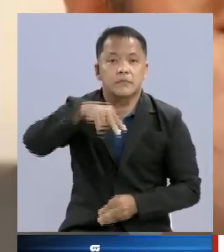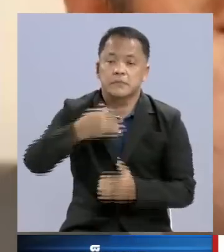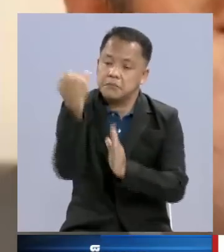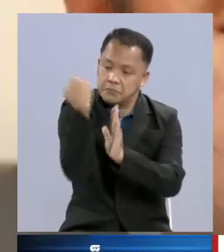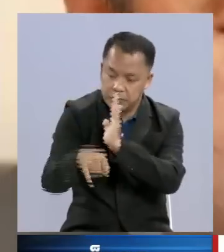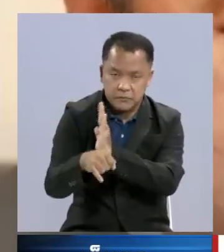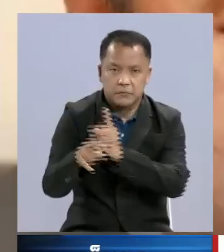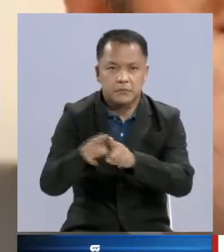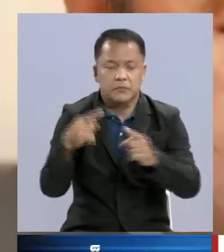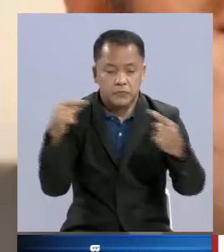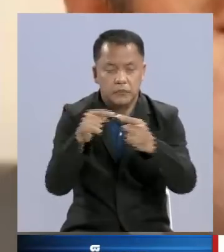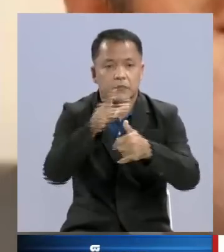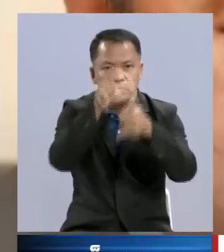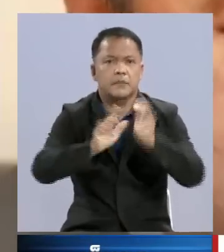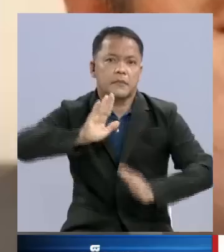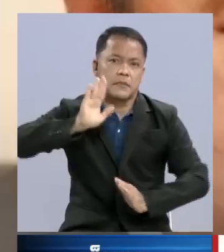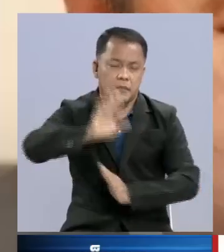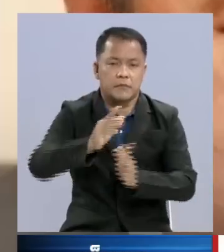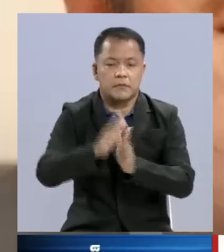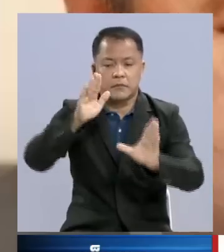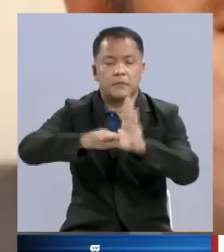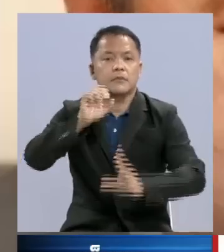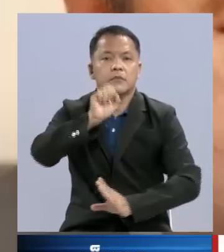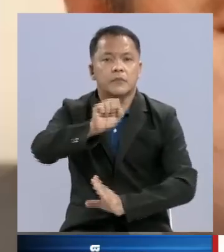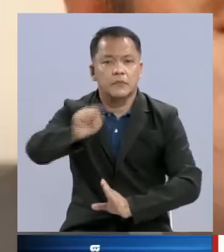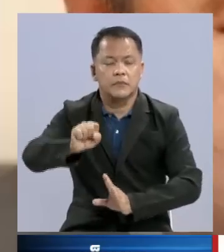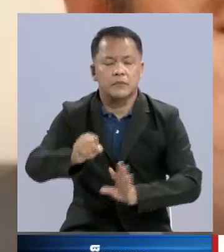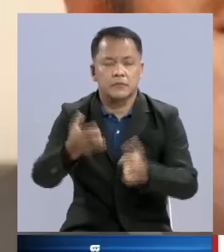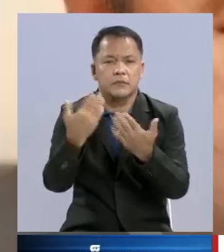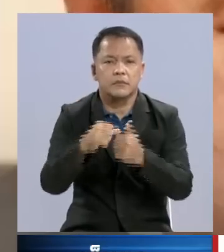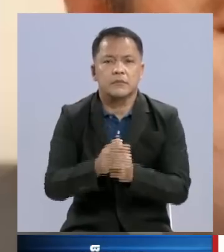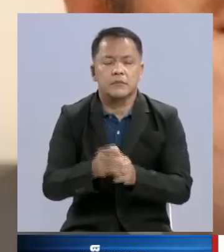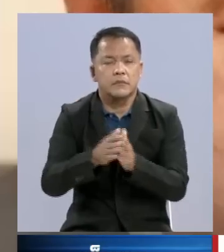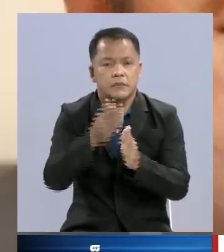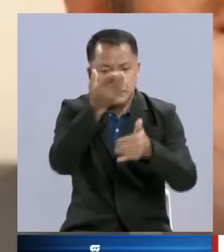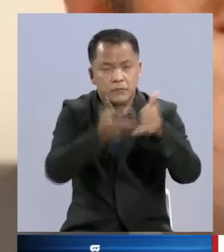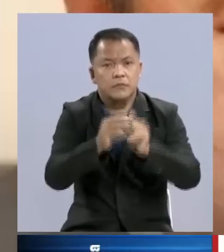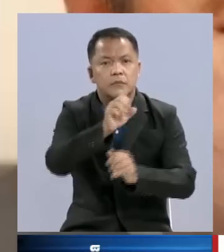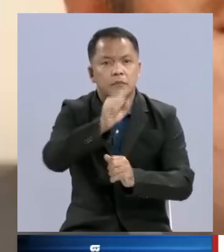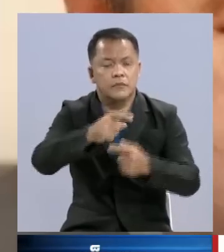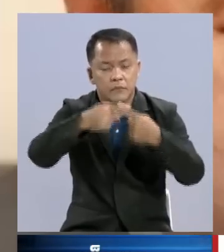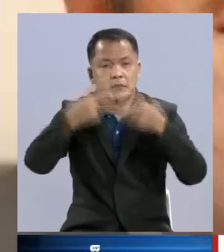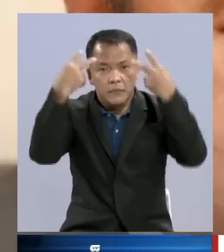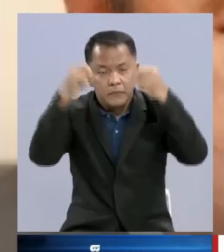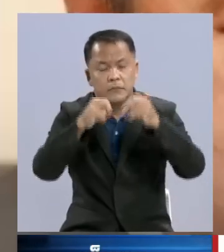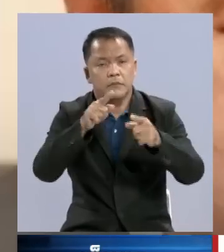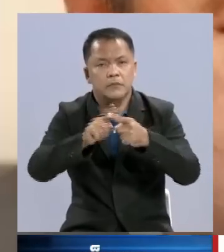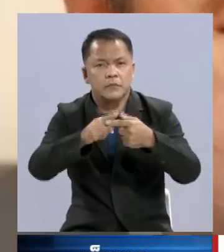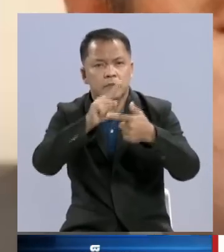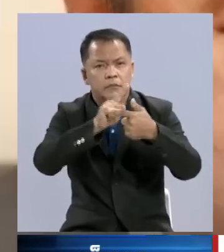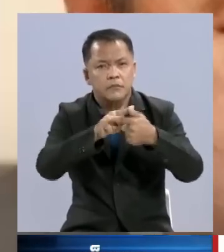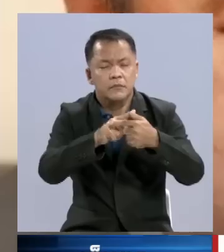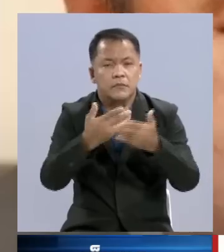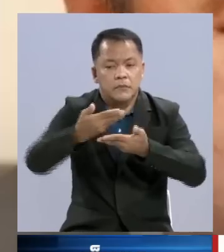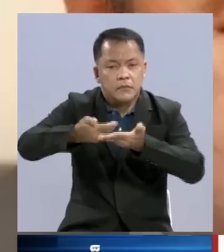ดแล้วก็ตรงกับลักษณะต้องห้ามของการเป็นผู้สมัครส.ส.คือถ้าคุณพิธาจะขาดคุณสมบัติทั้งส.ส.และแคนดิเดตนายกแม้ว่าจะ